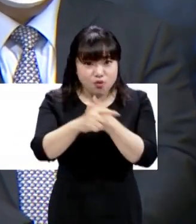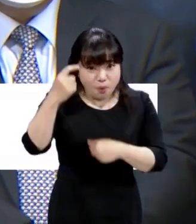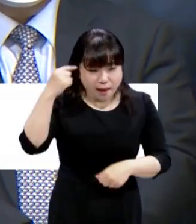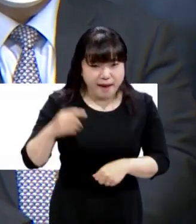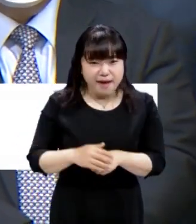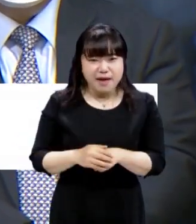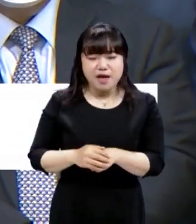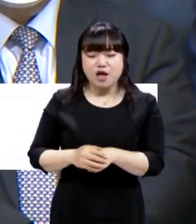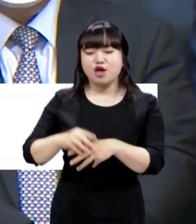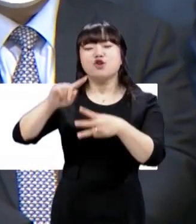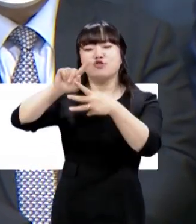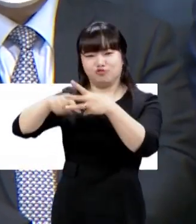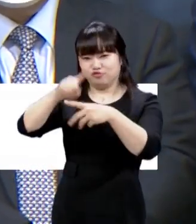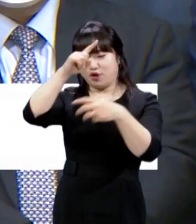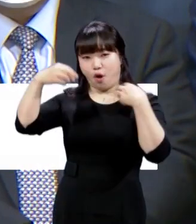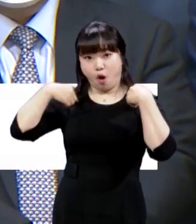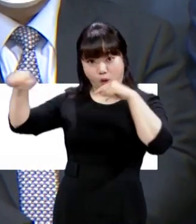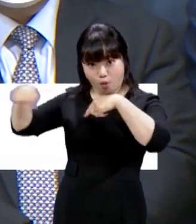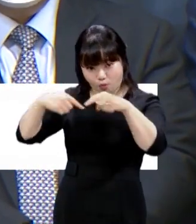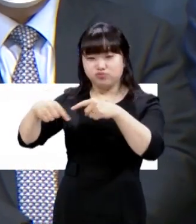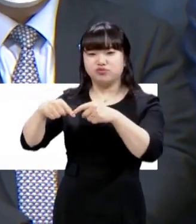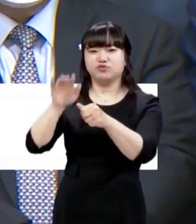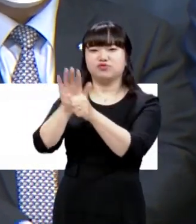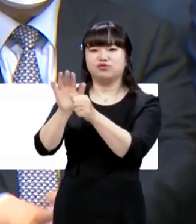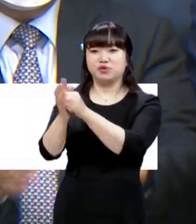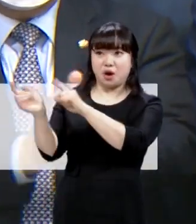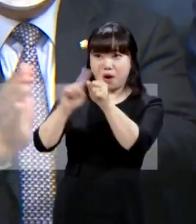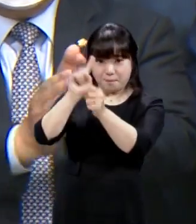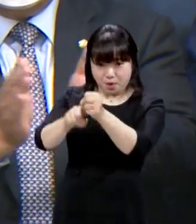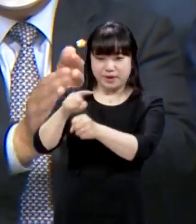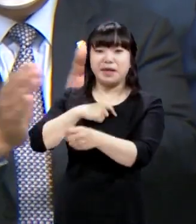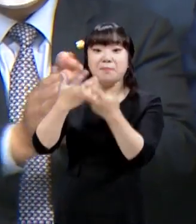전부가 성공하기가 112 라고 생각하게 동의하십니까